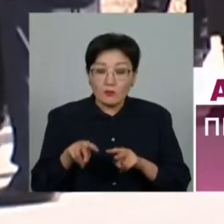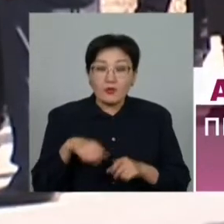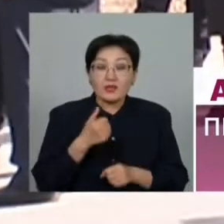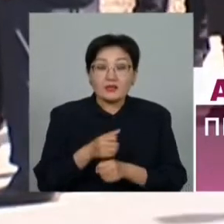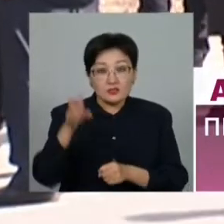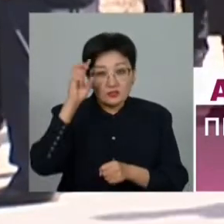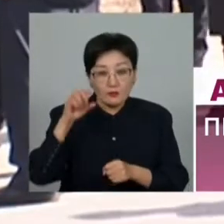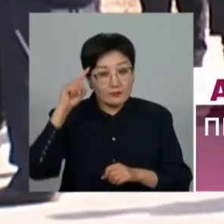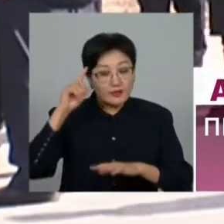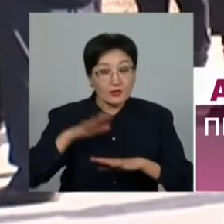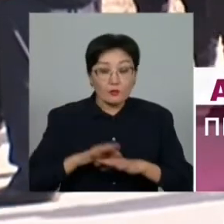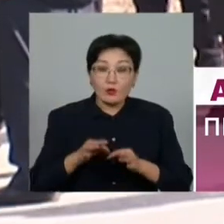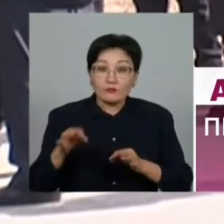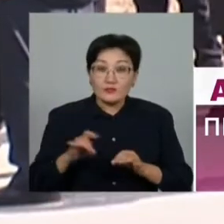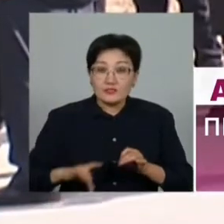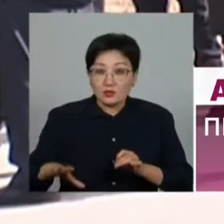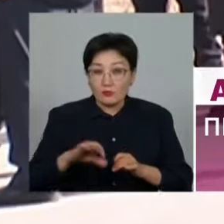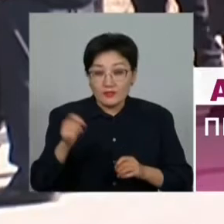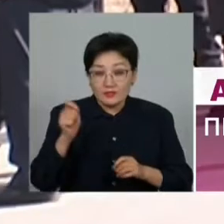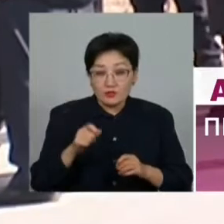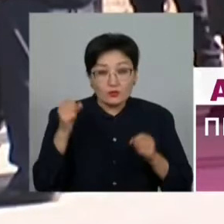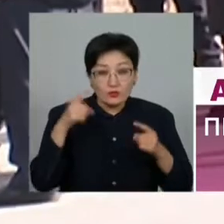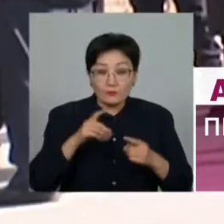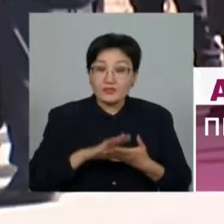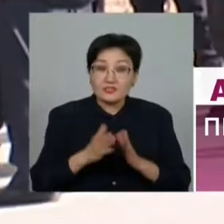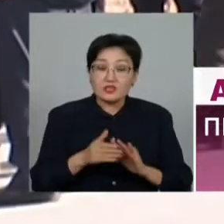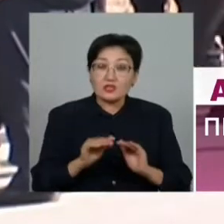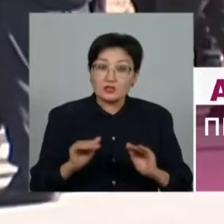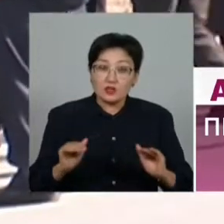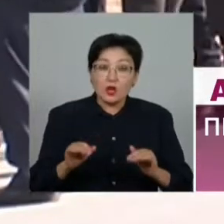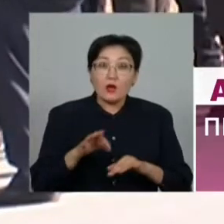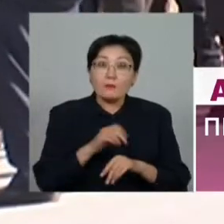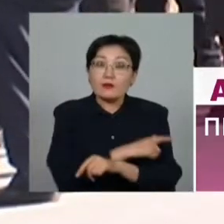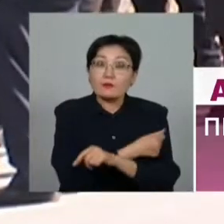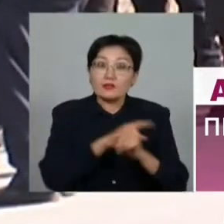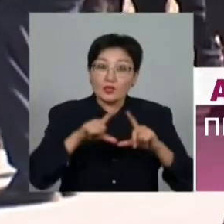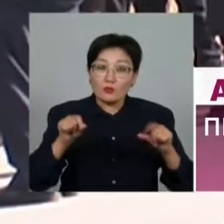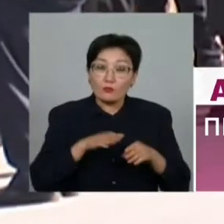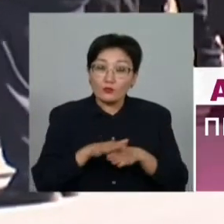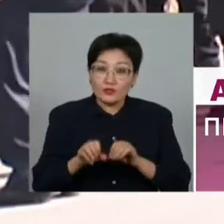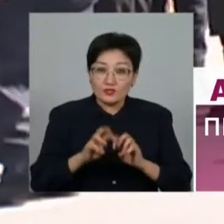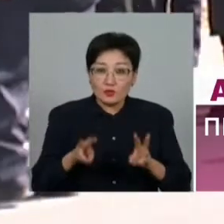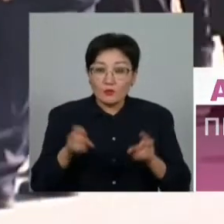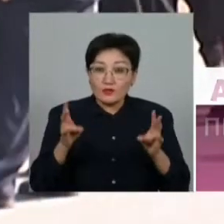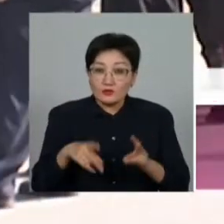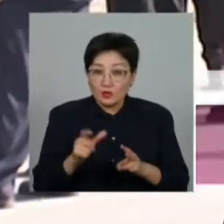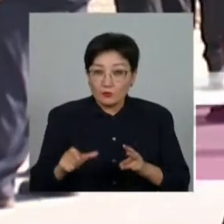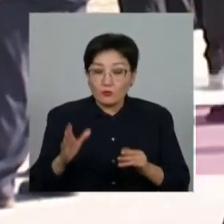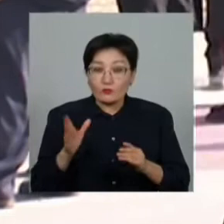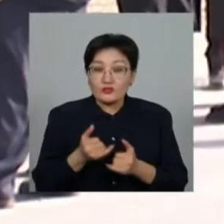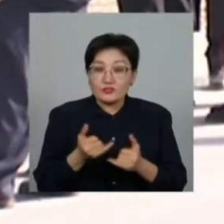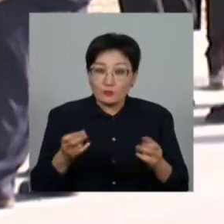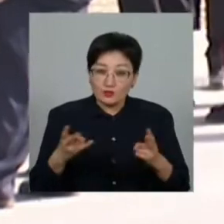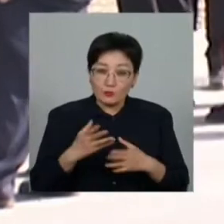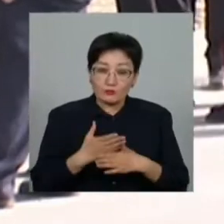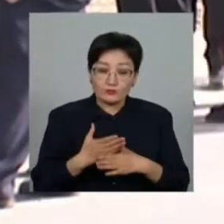акима области и района сегодня мы приехали узнать состояние детей больница полностью оснащена пострадавшим будет оказана вся необходимая